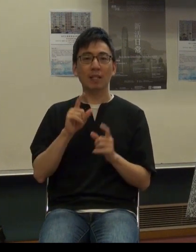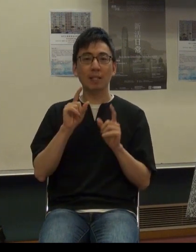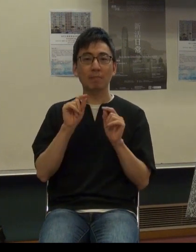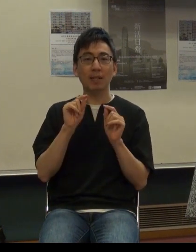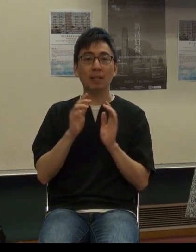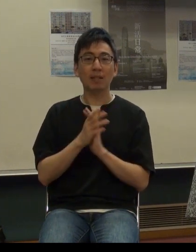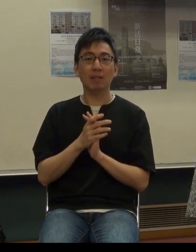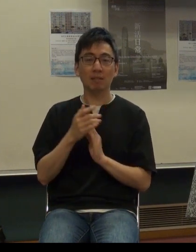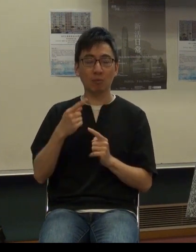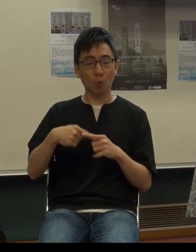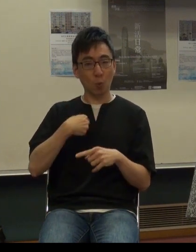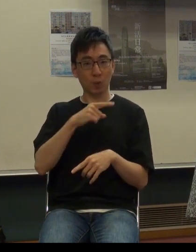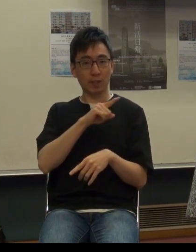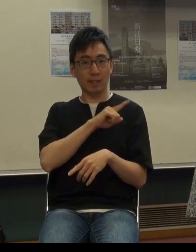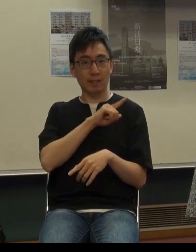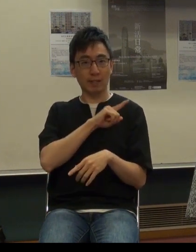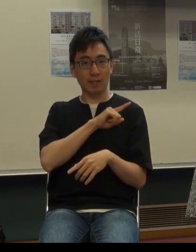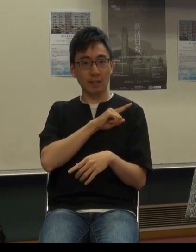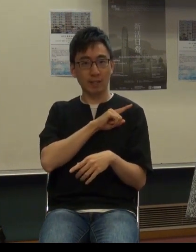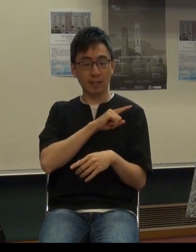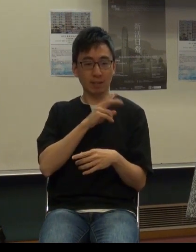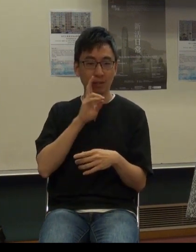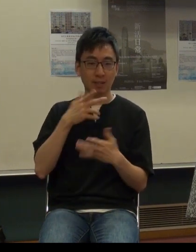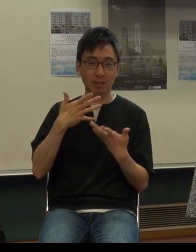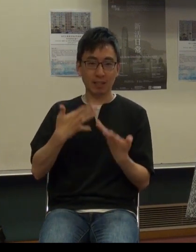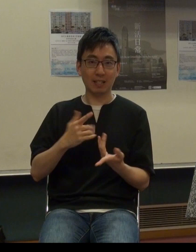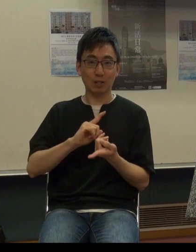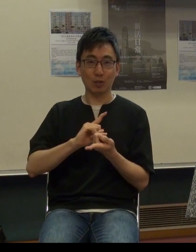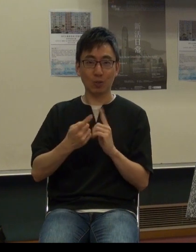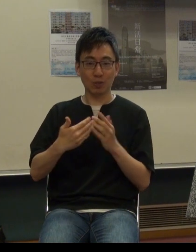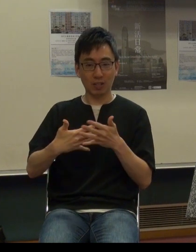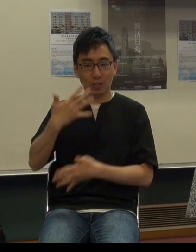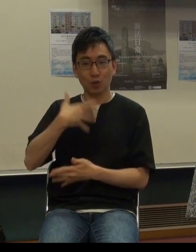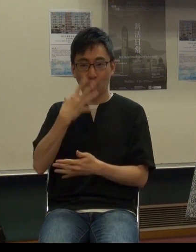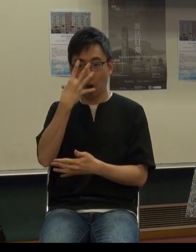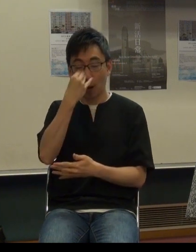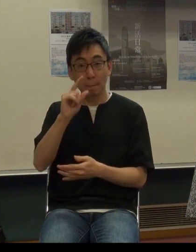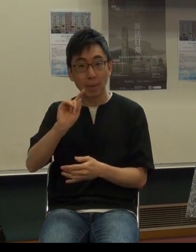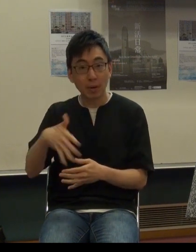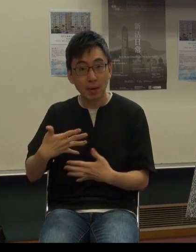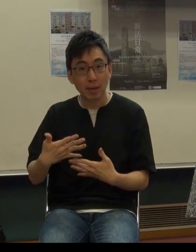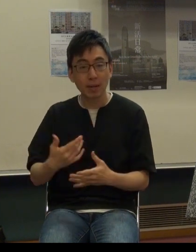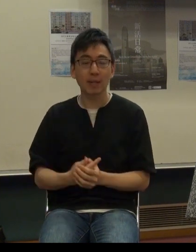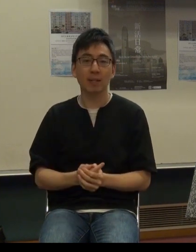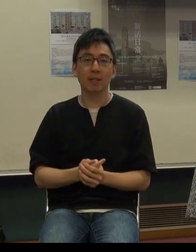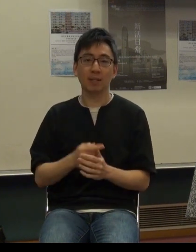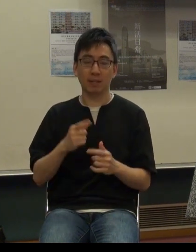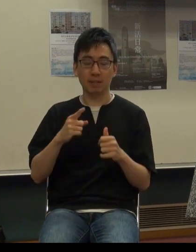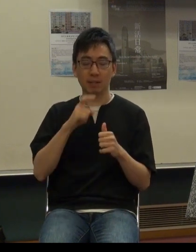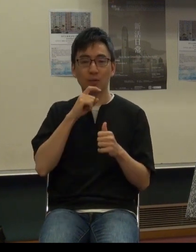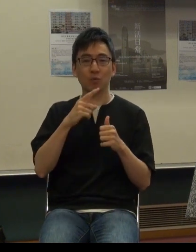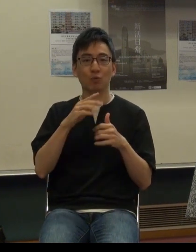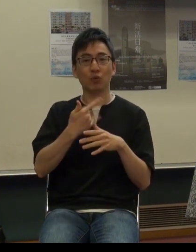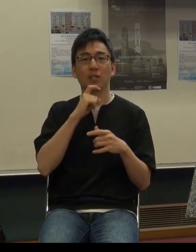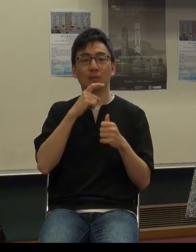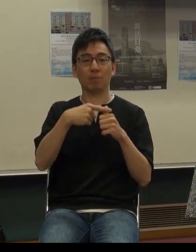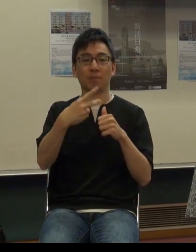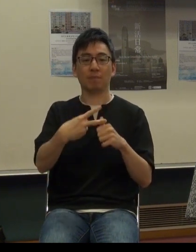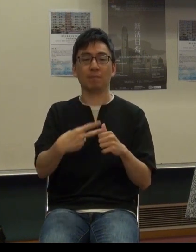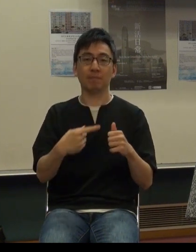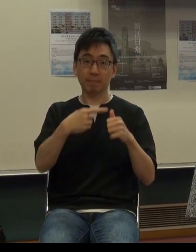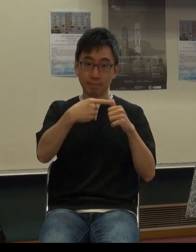係我自己點解會係俾所謂嘅現代建築去吸引咧？有兩個原因嘅。第一個原因咧就係